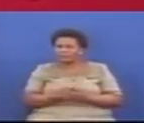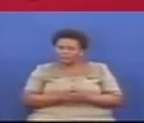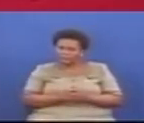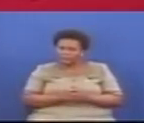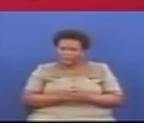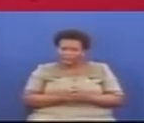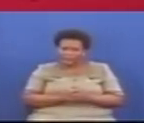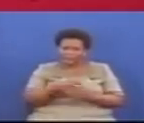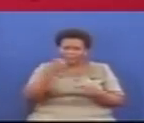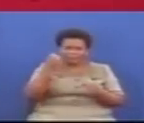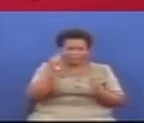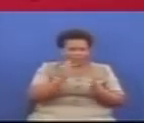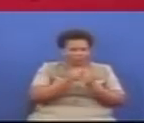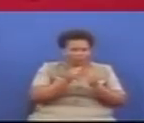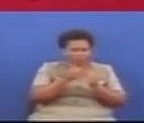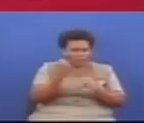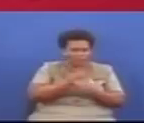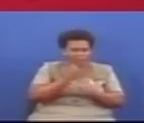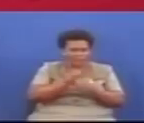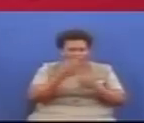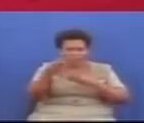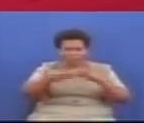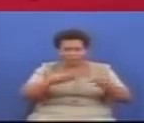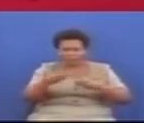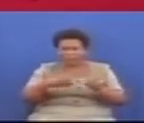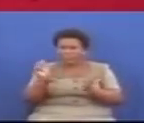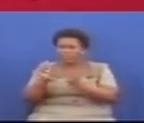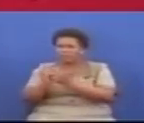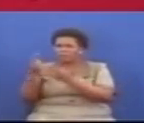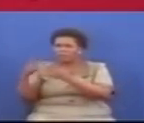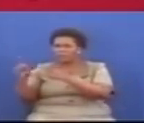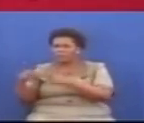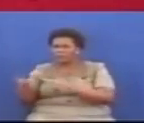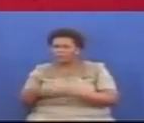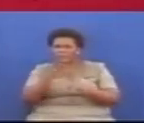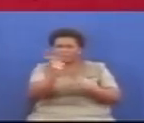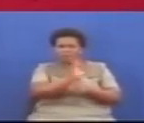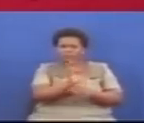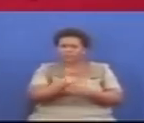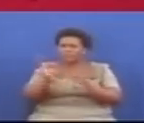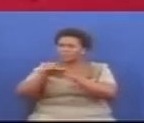shughuli zao za kiuchumi na mambo mengine ambayo yanahitaji huduma za ulinzi na usalama